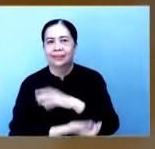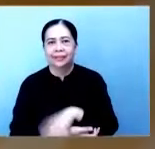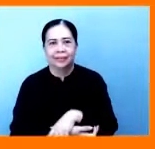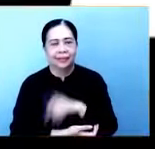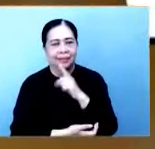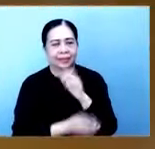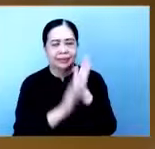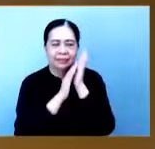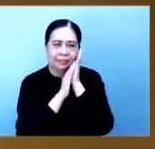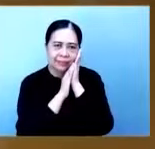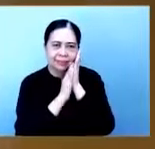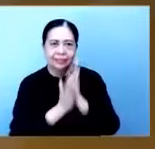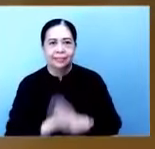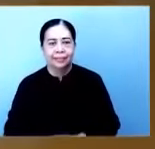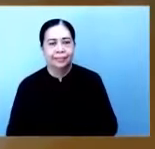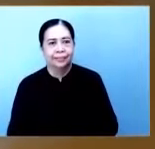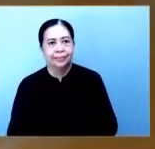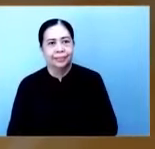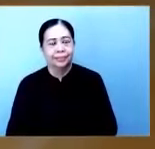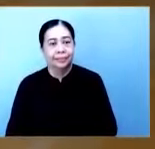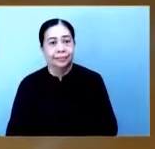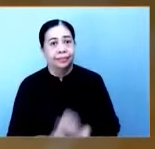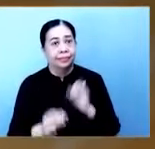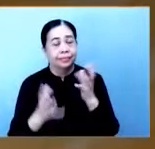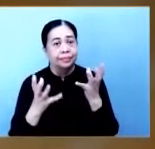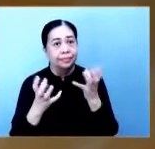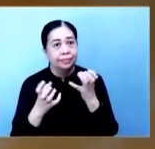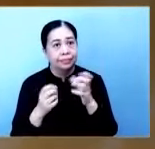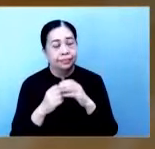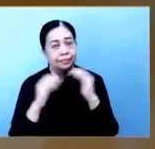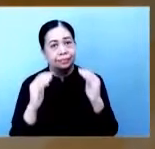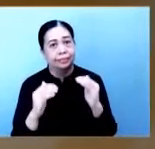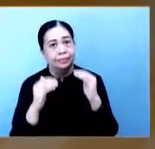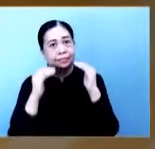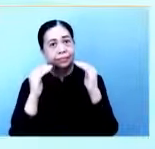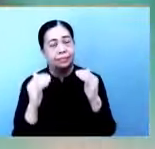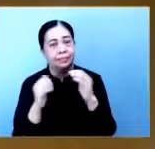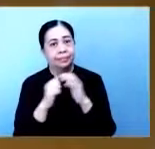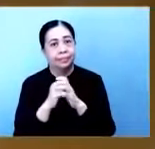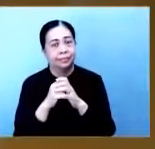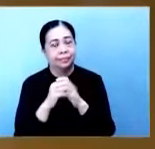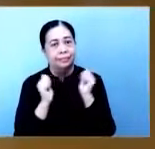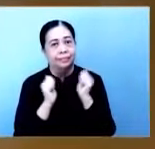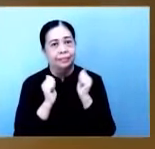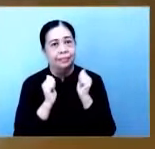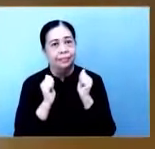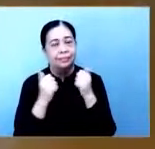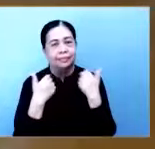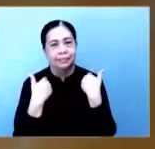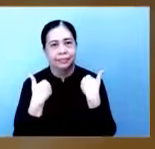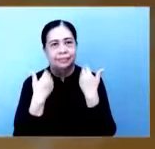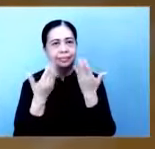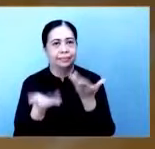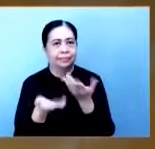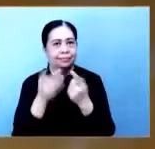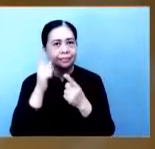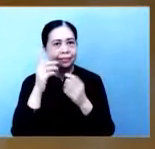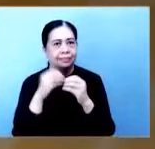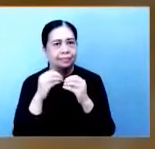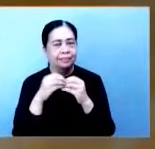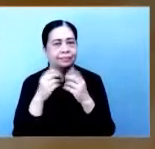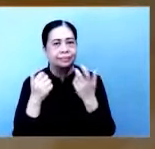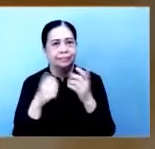mahimbing. Kung gusto mo namang i-level up ang pagpapalamig, narito ang isa pang life hack,